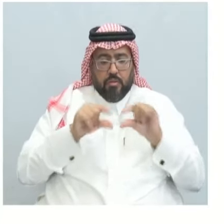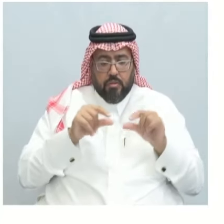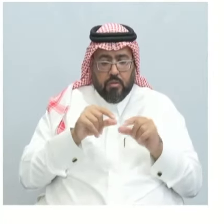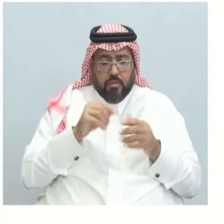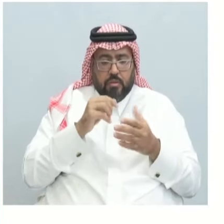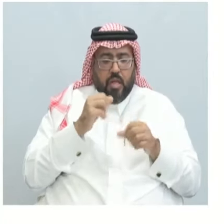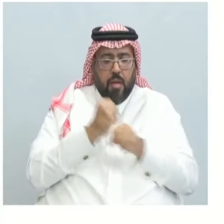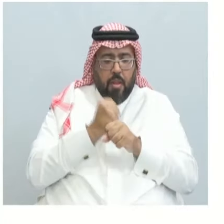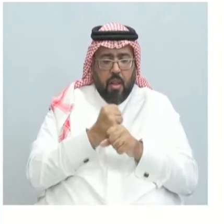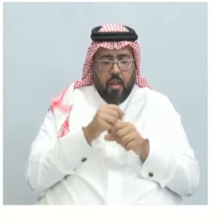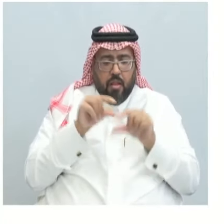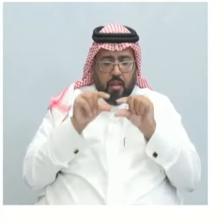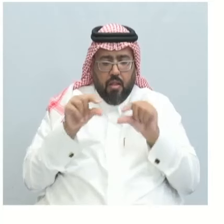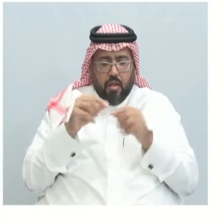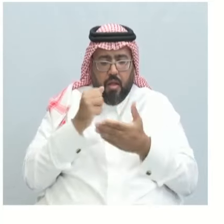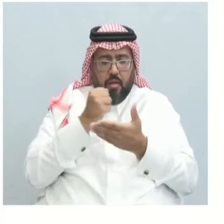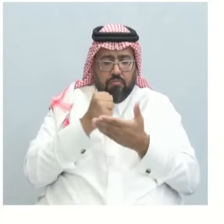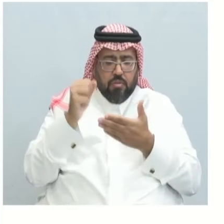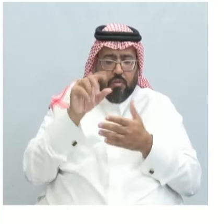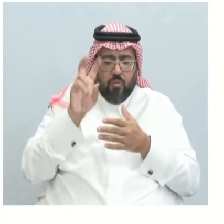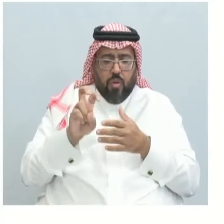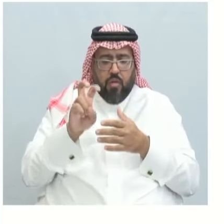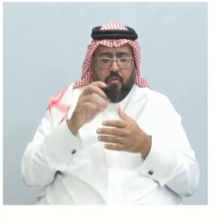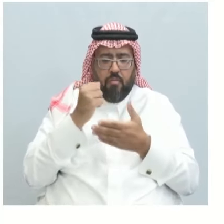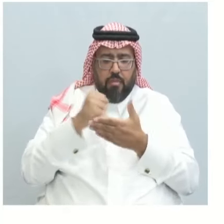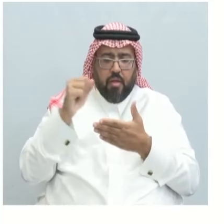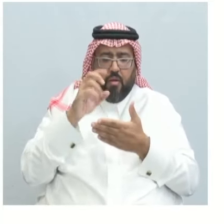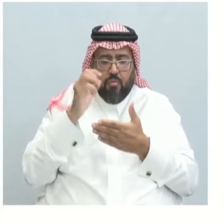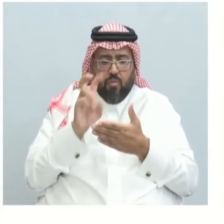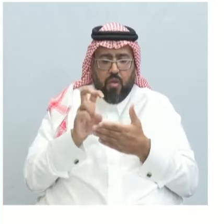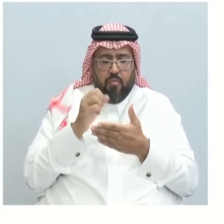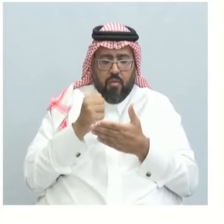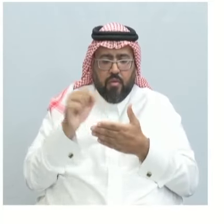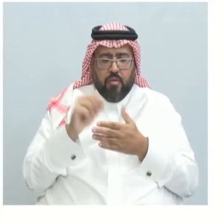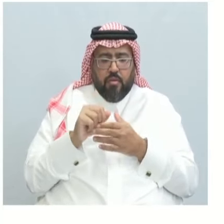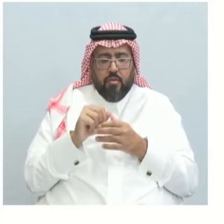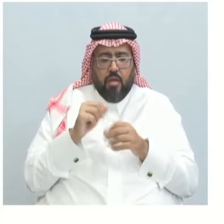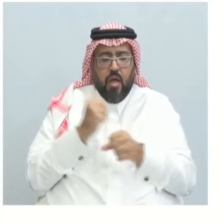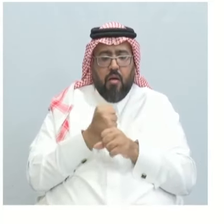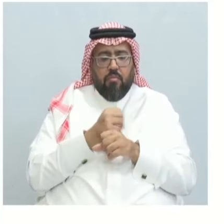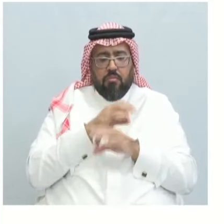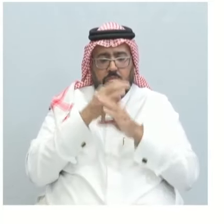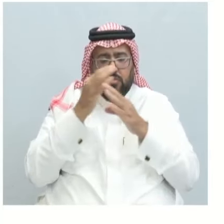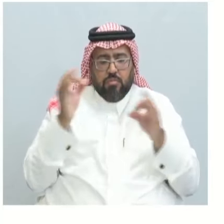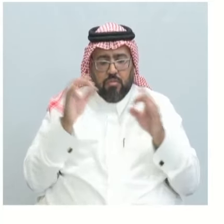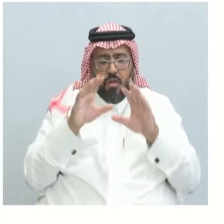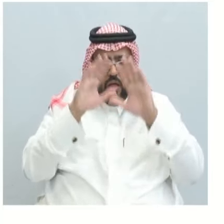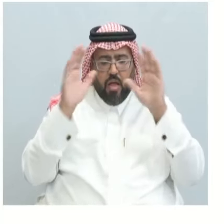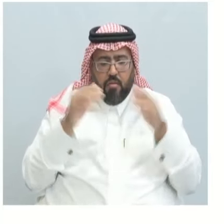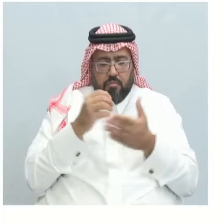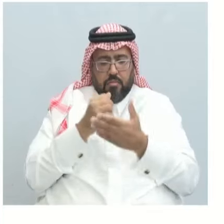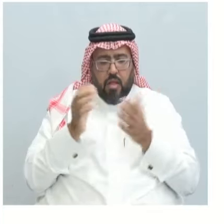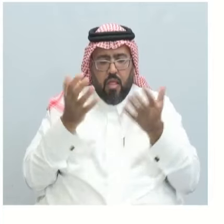الذي لا يعمل ثم انقر على انهاء المهمه من المفترض ان يعمل ويندوز بشكل طبيعي بعد